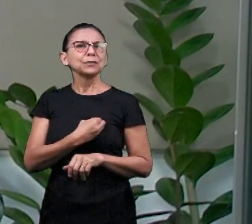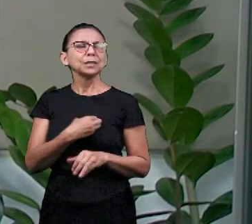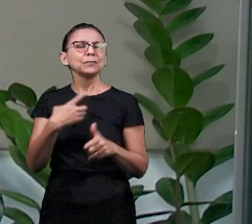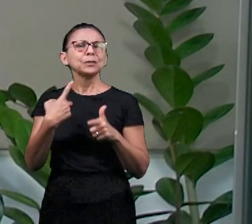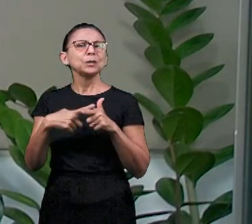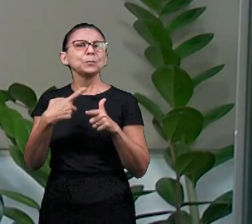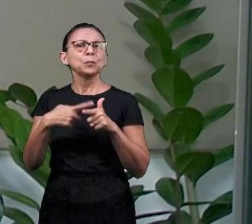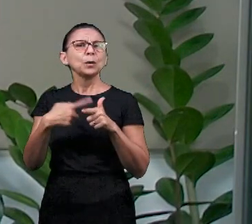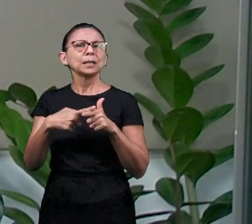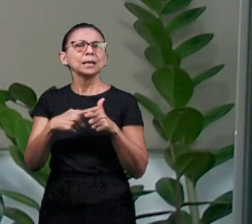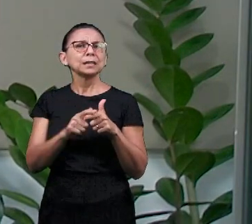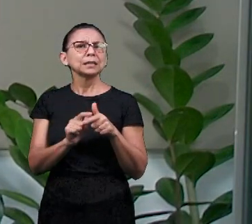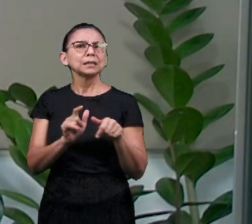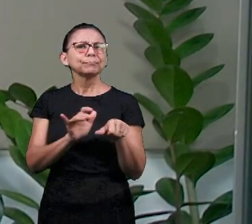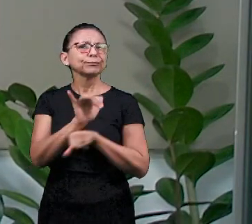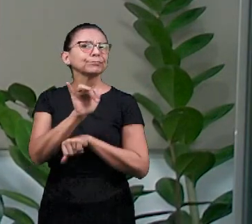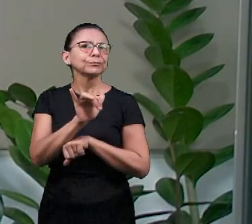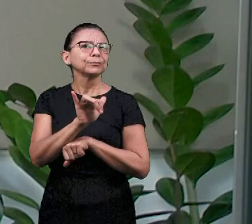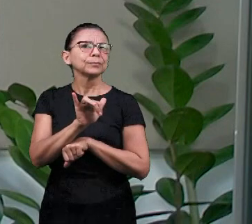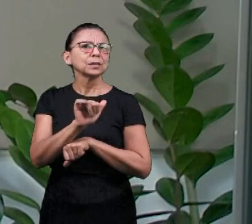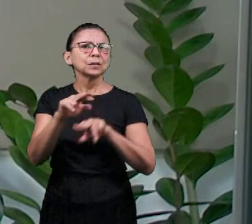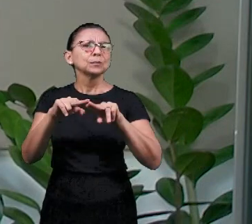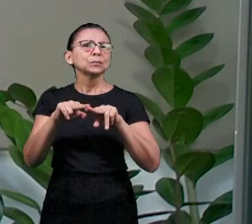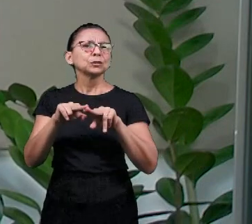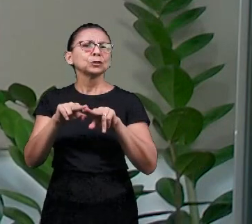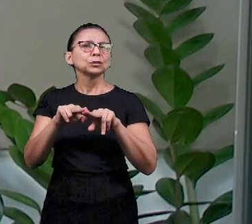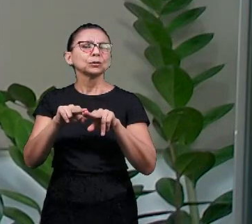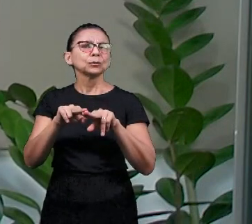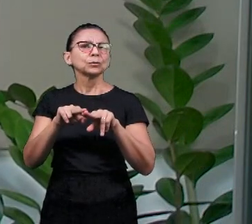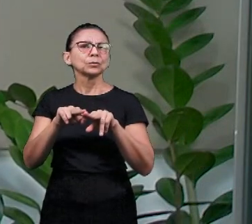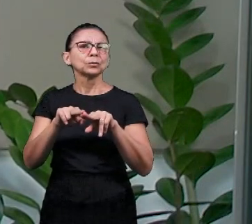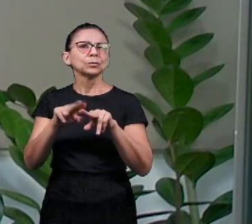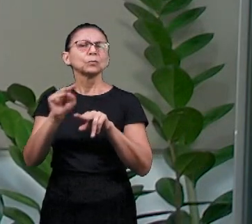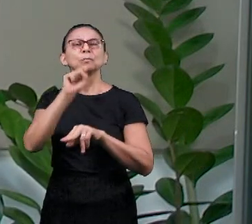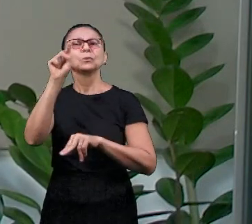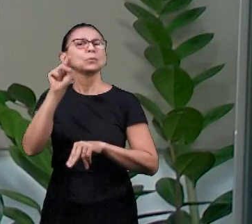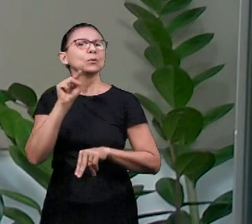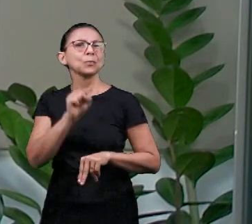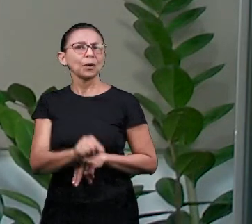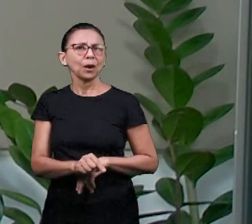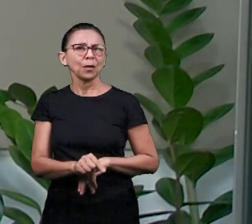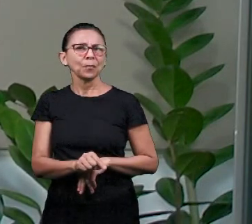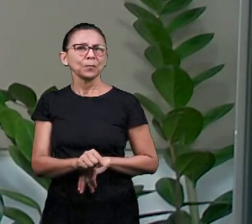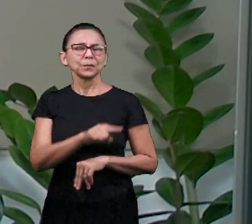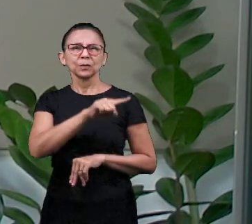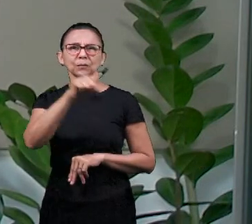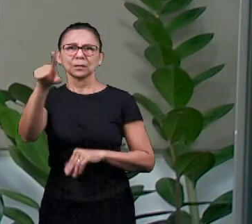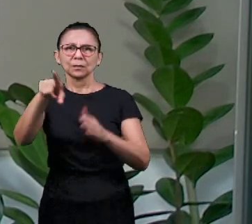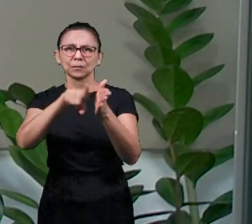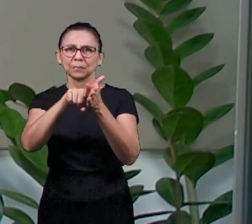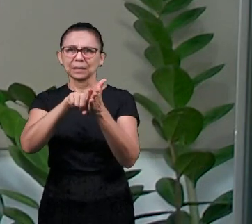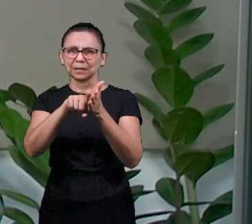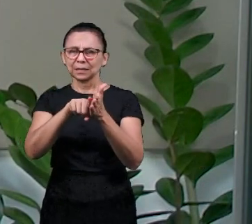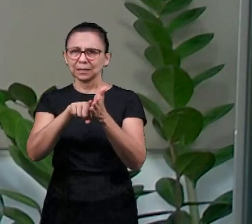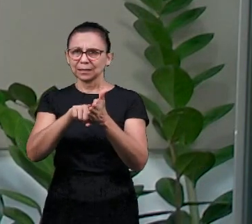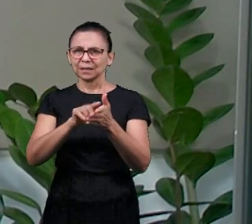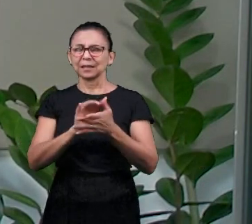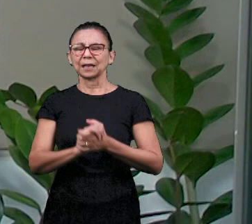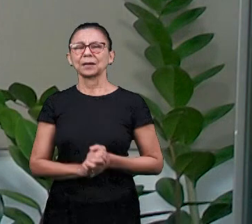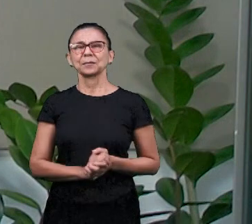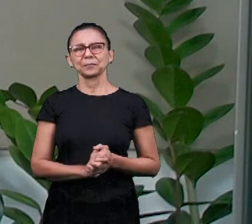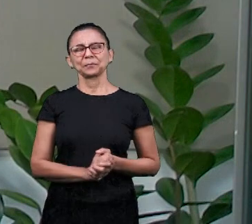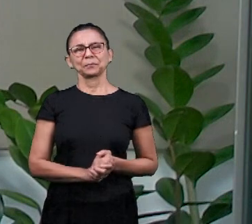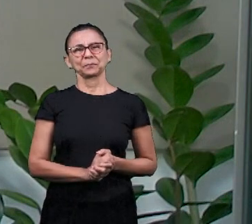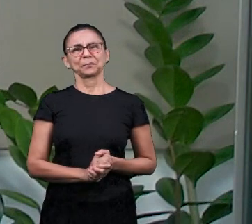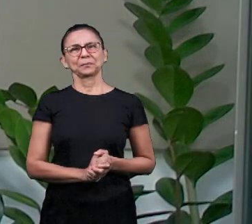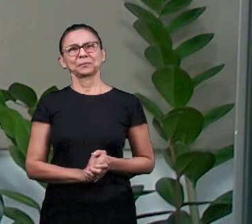raison. Donc les frères et sœurs vont faire un petit résumé pour se situer afin de pouvoir continuer dans